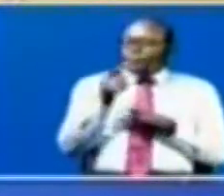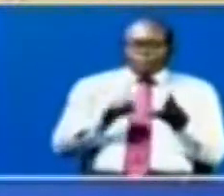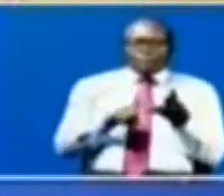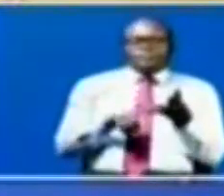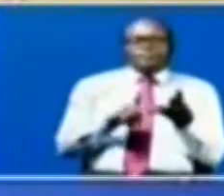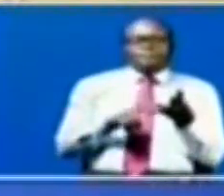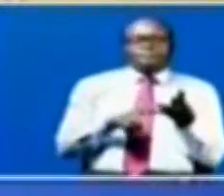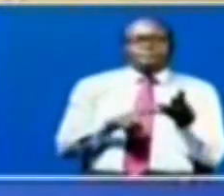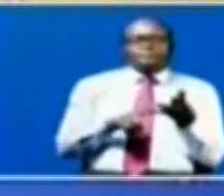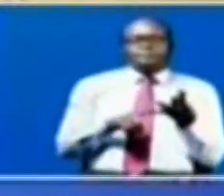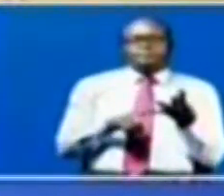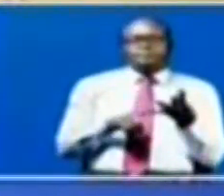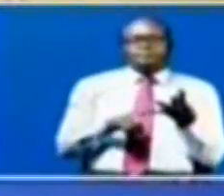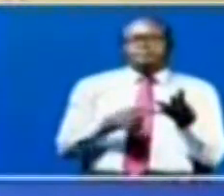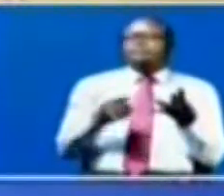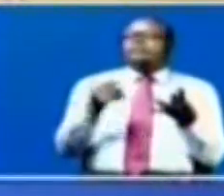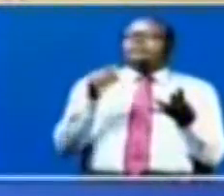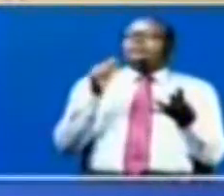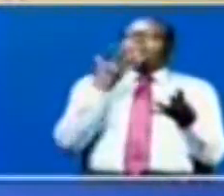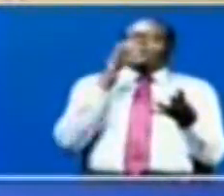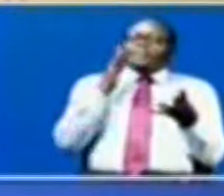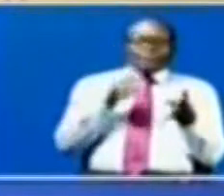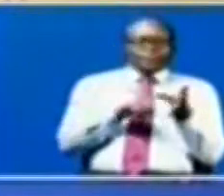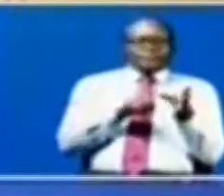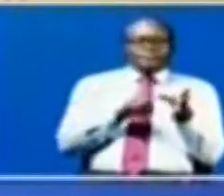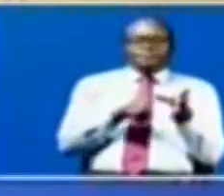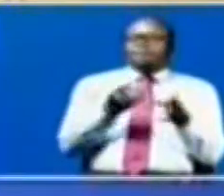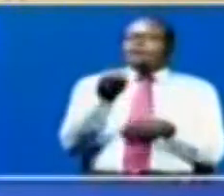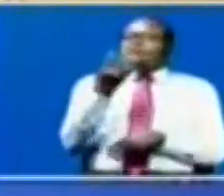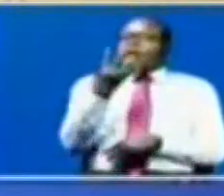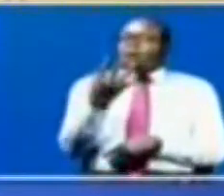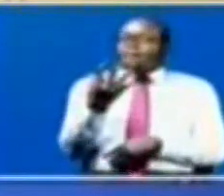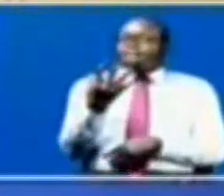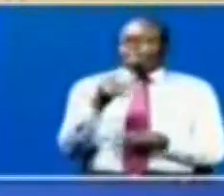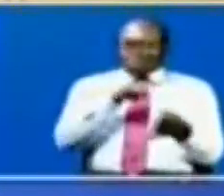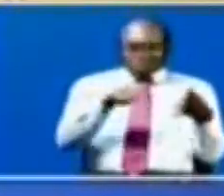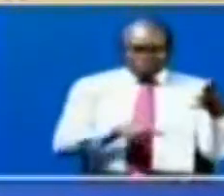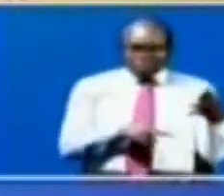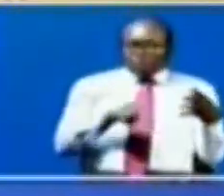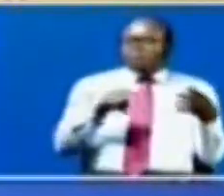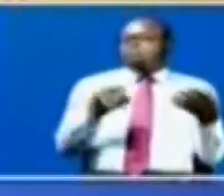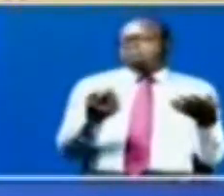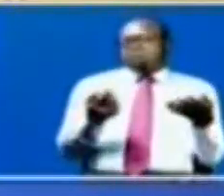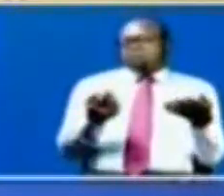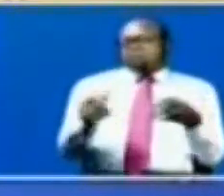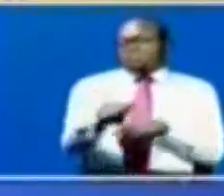kama zile za pilipili, kama maua flowers, na